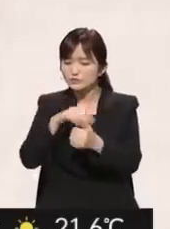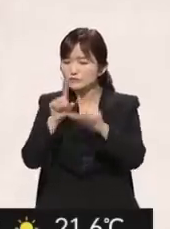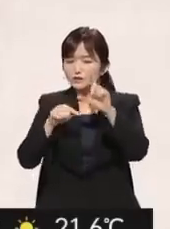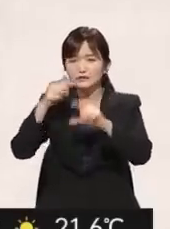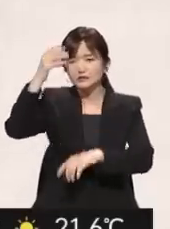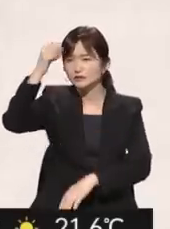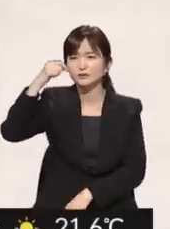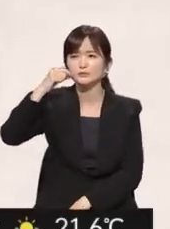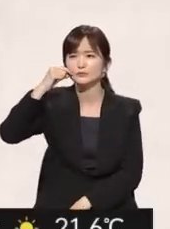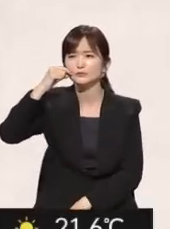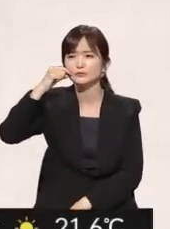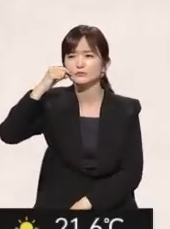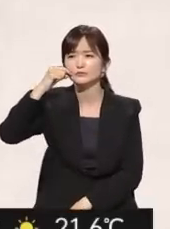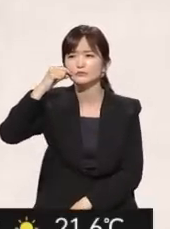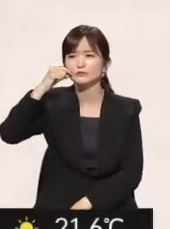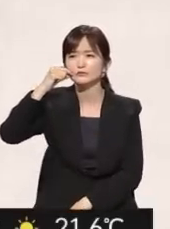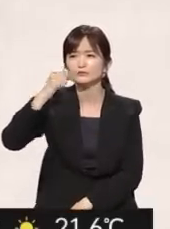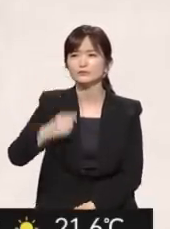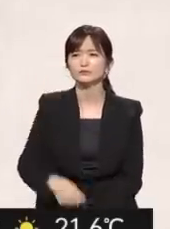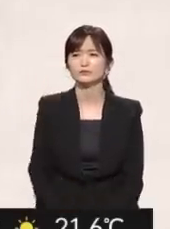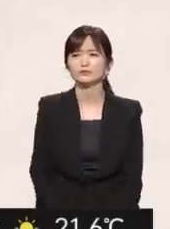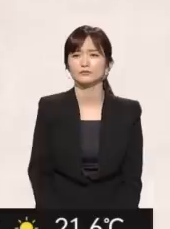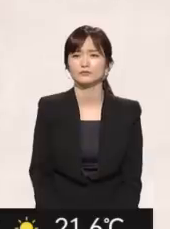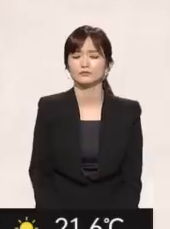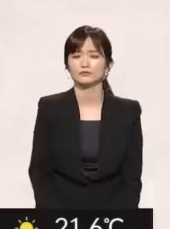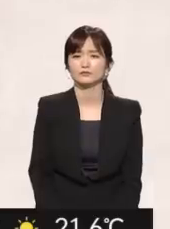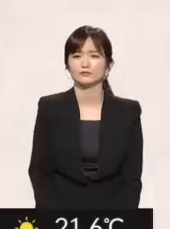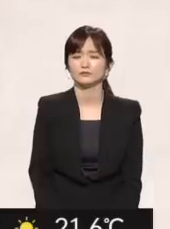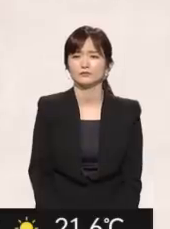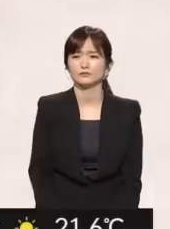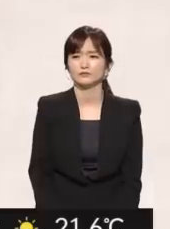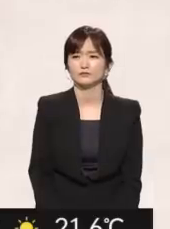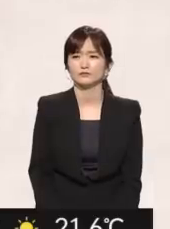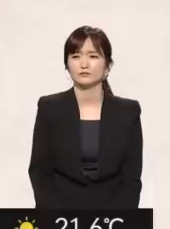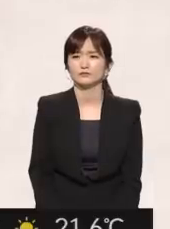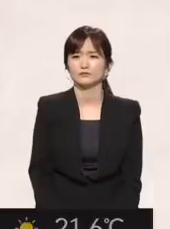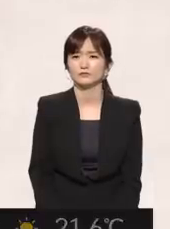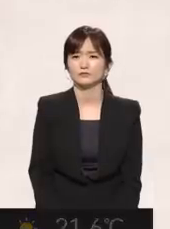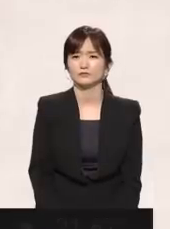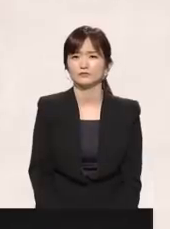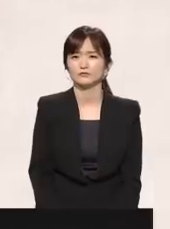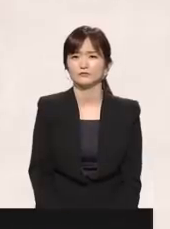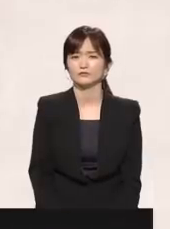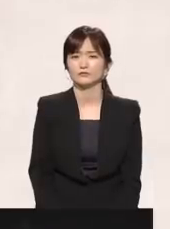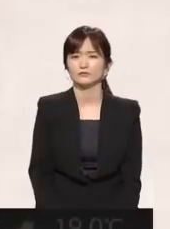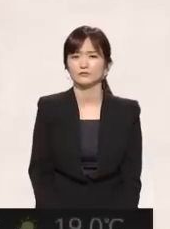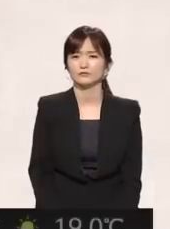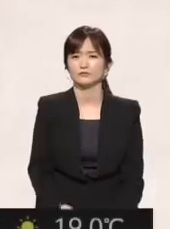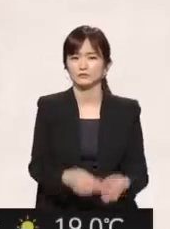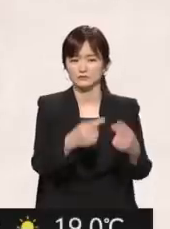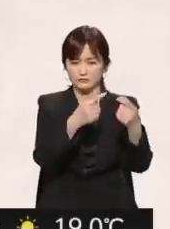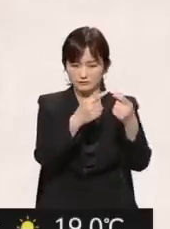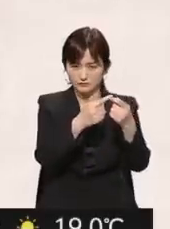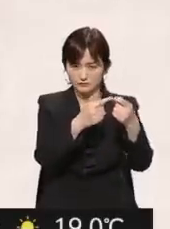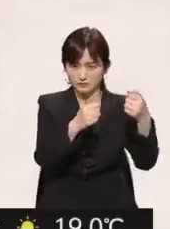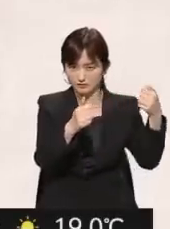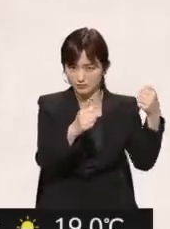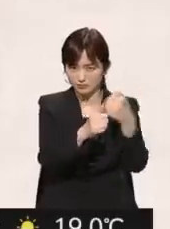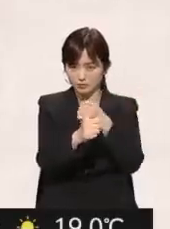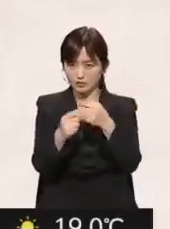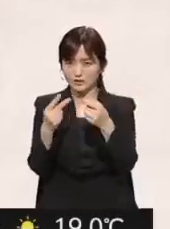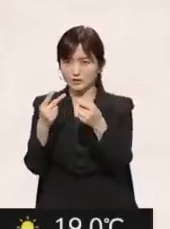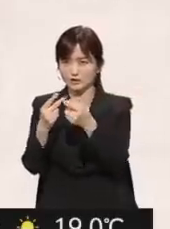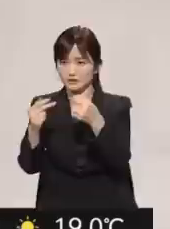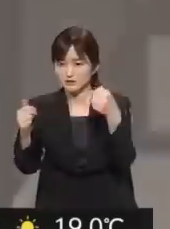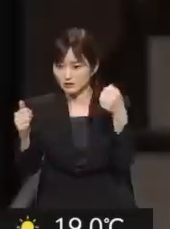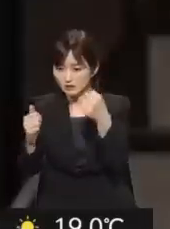전혀 기억을 못하고 있다는 거죠 그래서 아예 그 통째로 기억을 상실을 해서 1차 폭행 2차폭행